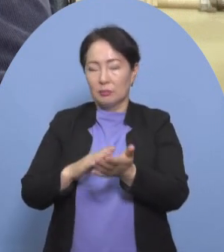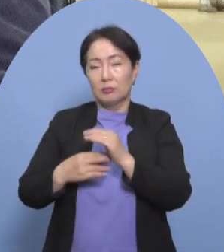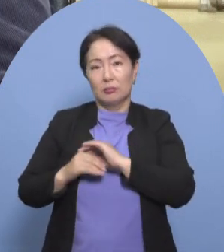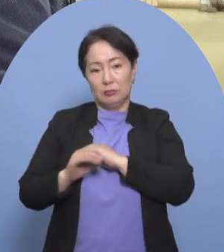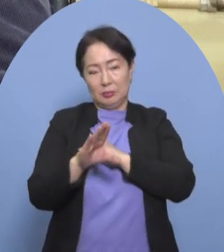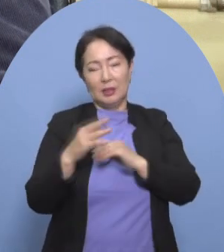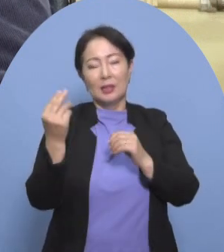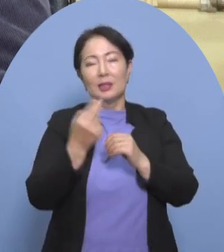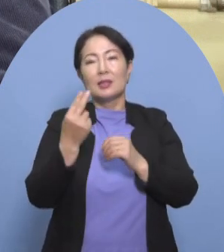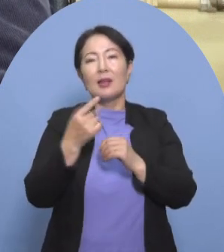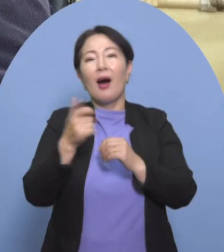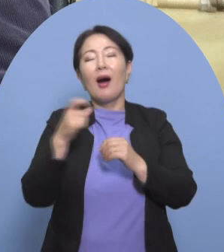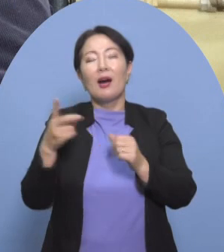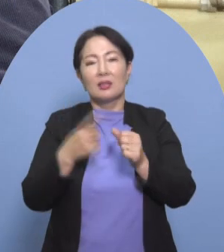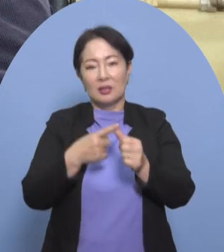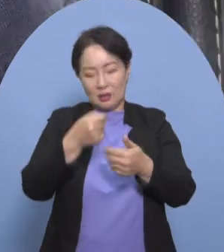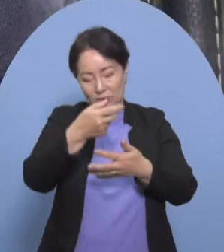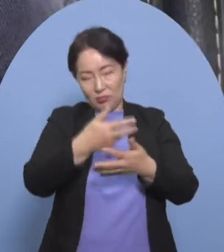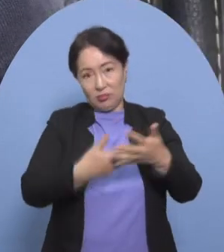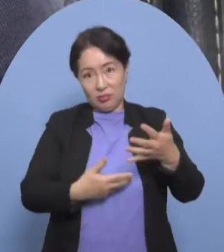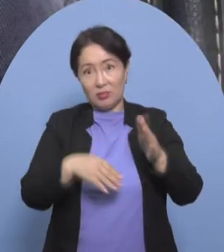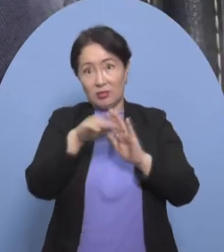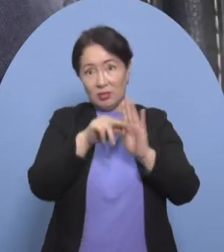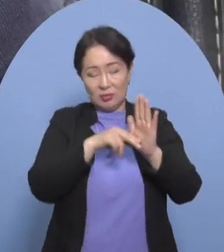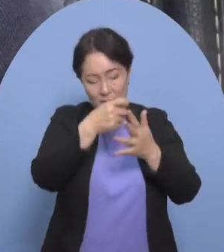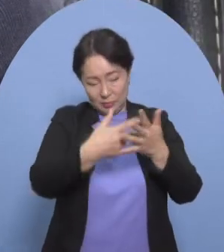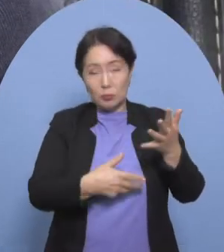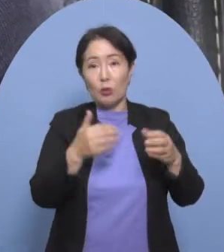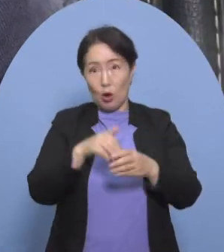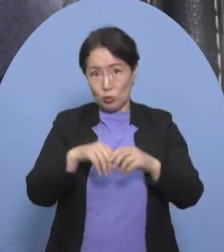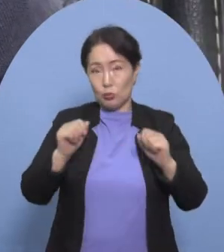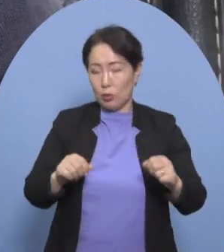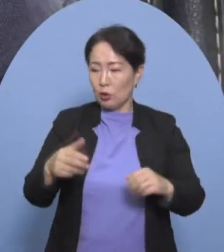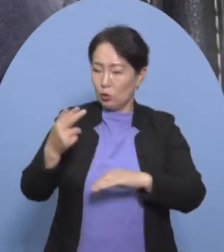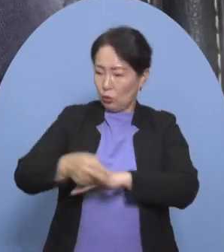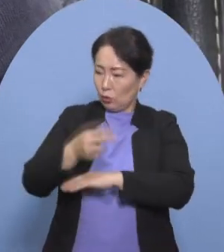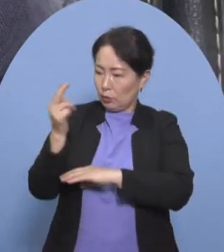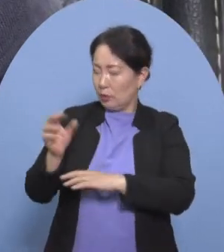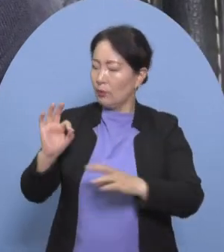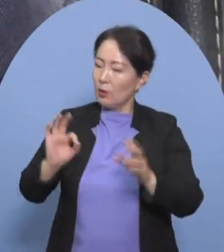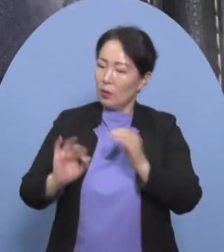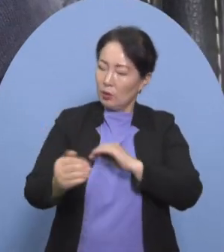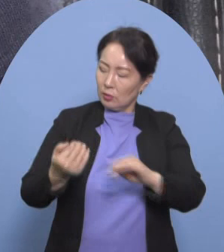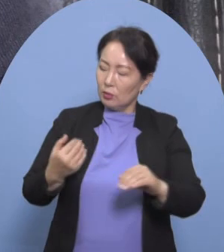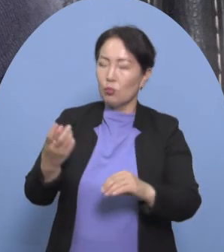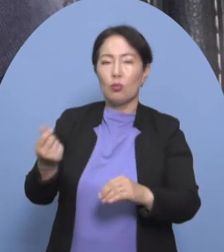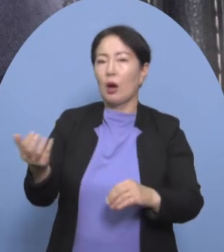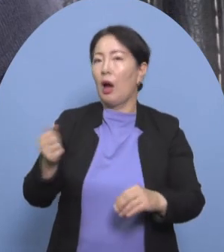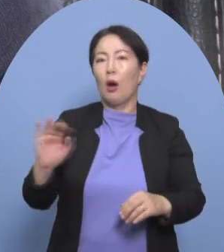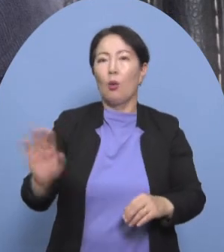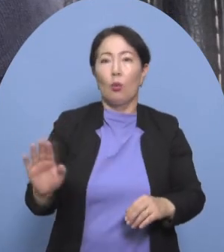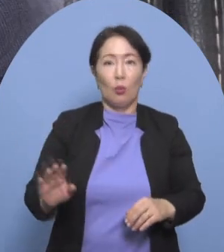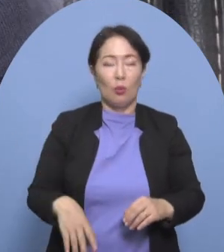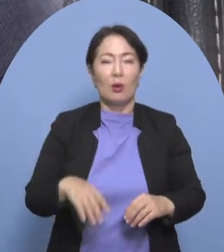баримтуудыг үндэслээд цагаан чагсаалтанд бол бүртгэж болдог байгаа. За цагаан чагсаалт гэдэг маань болохоор тухайн төлбөр авах цэгээр нэвтрэхэд ямар нэгэн